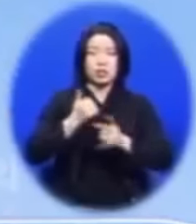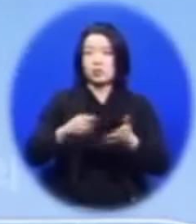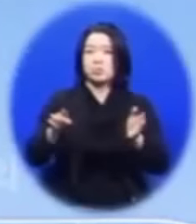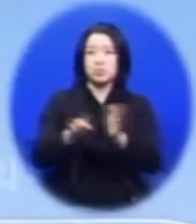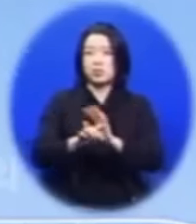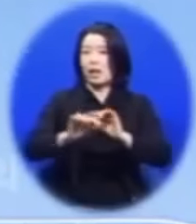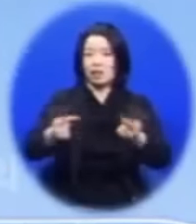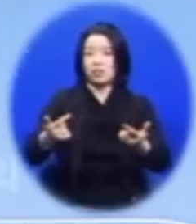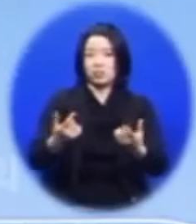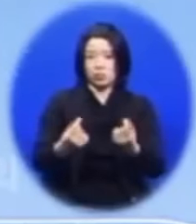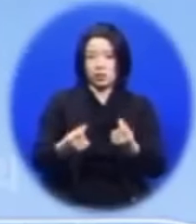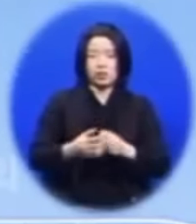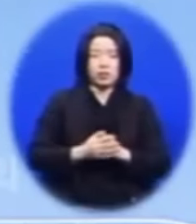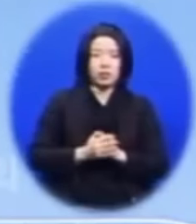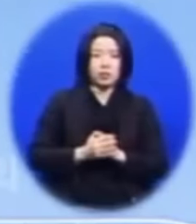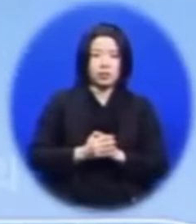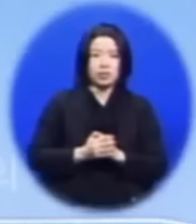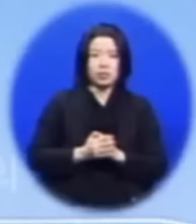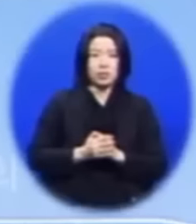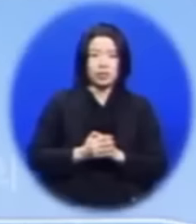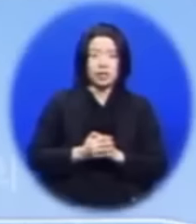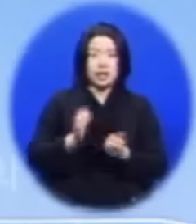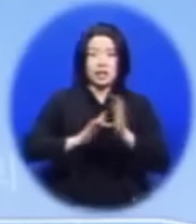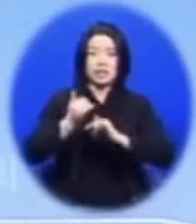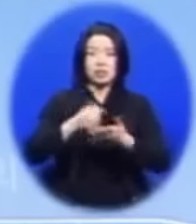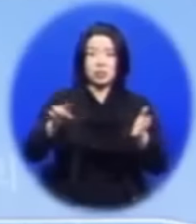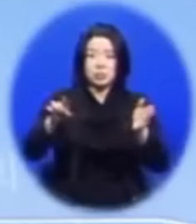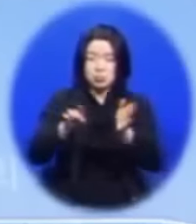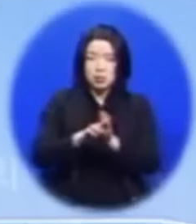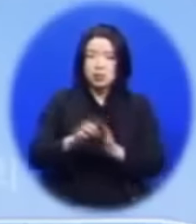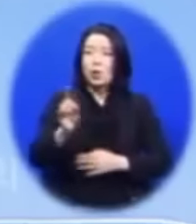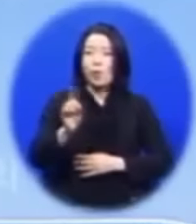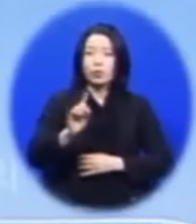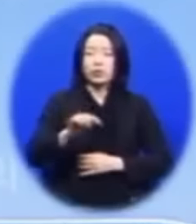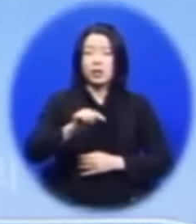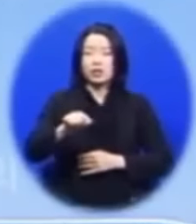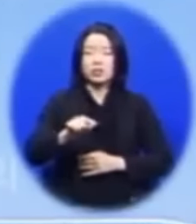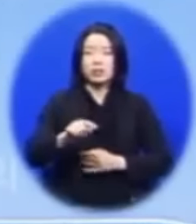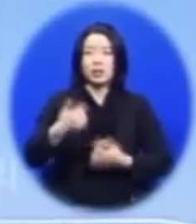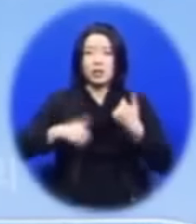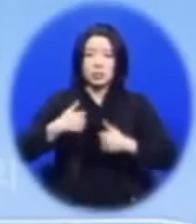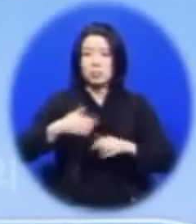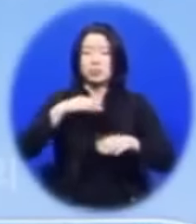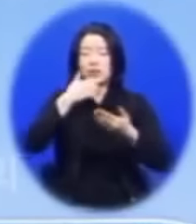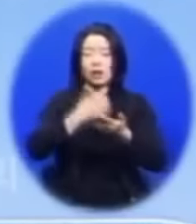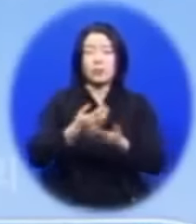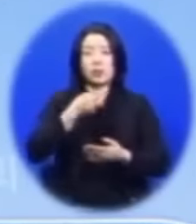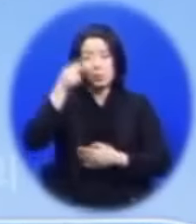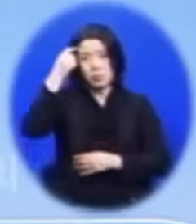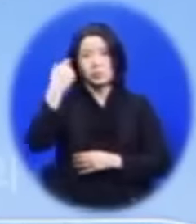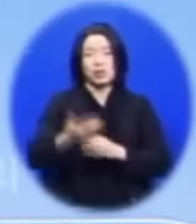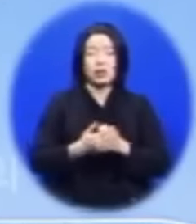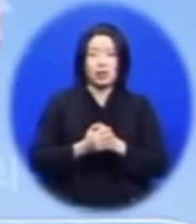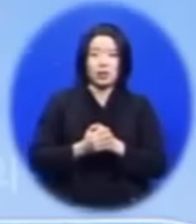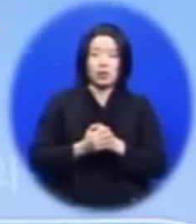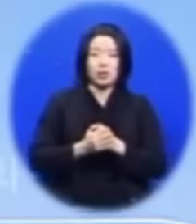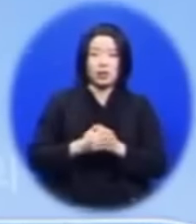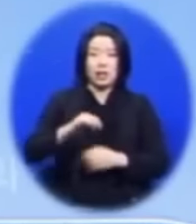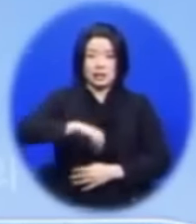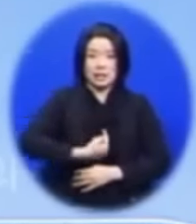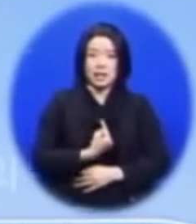믿는 겁니다 예수를 믿는데 어떻게 그렇게 되냐 말입니다 본인은 예수를